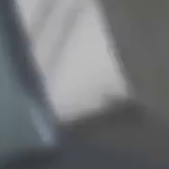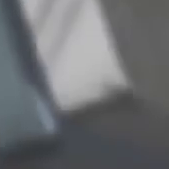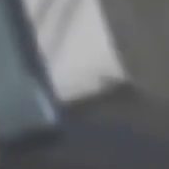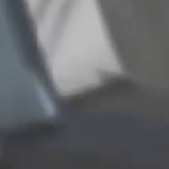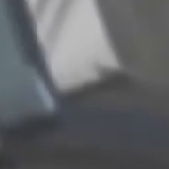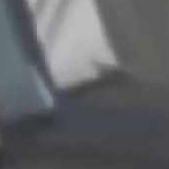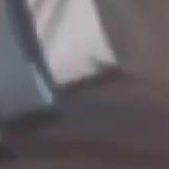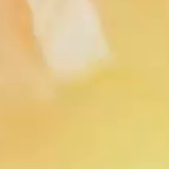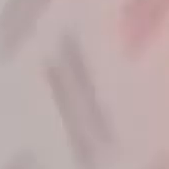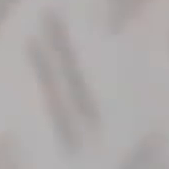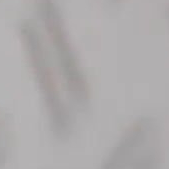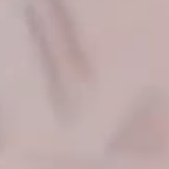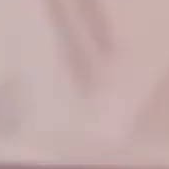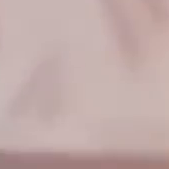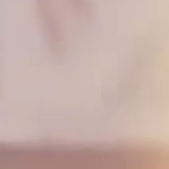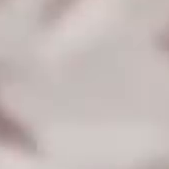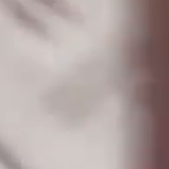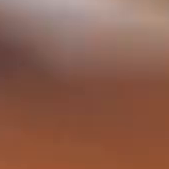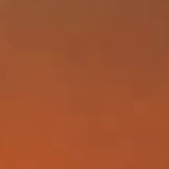Rapitulpo.